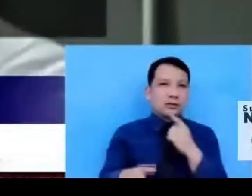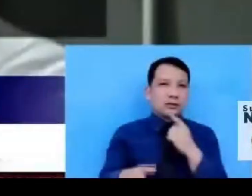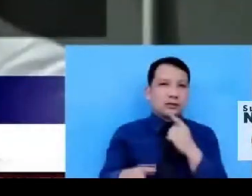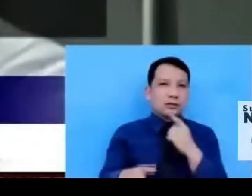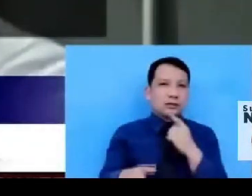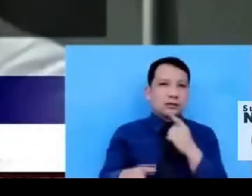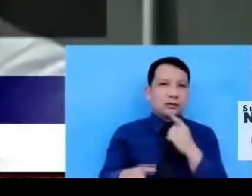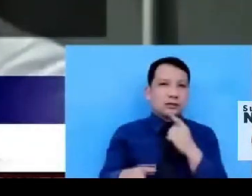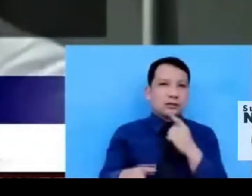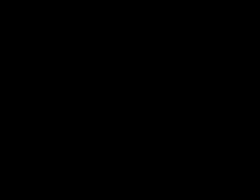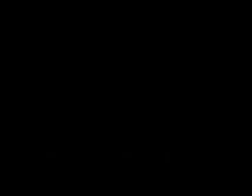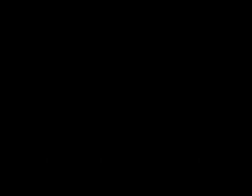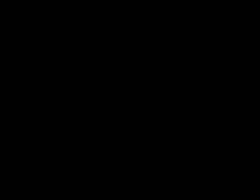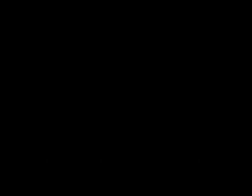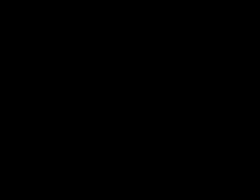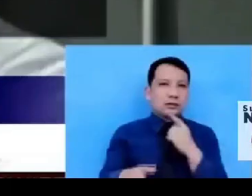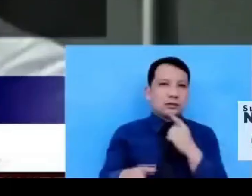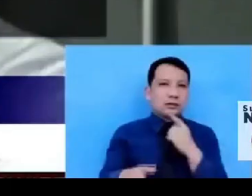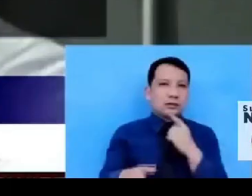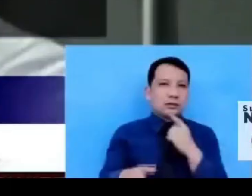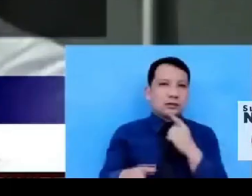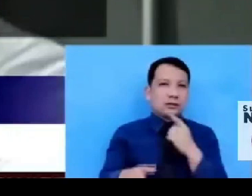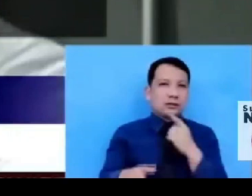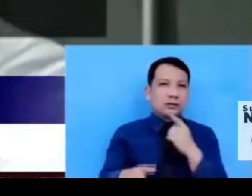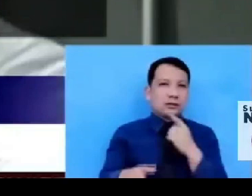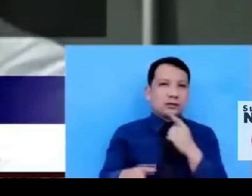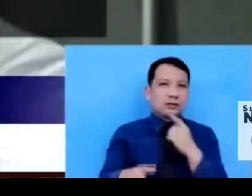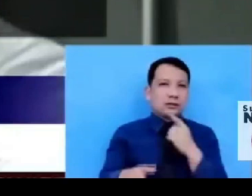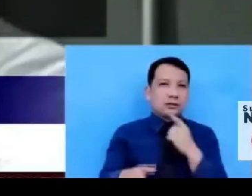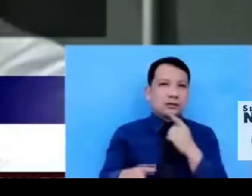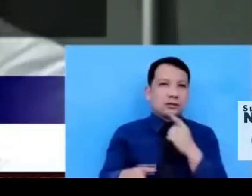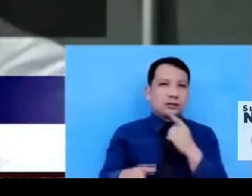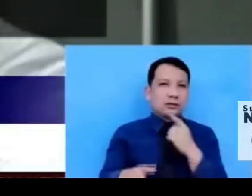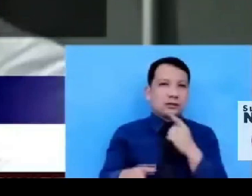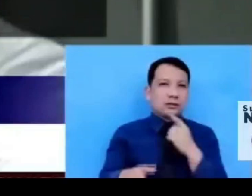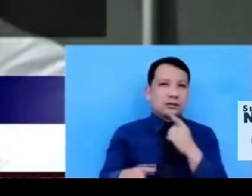parang ayaw na nga daw nilang mag-vlog. Siguro,